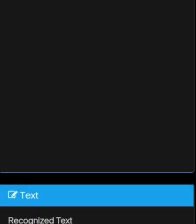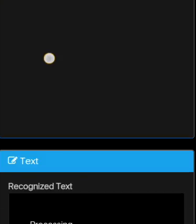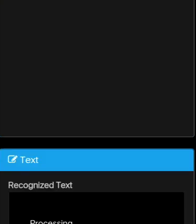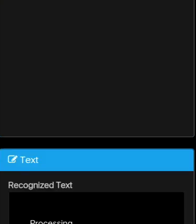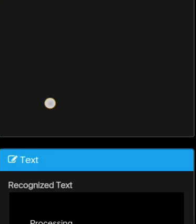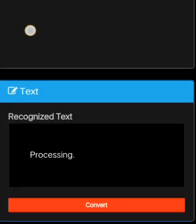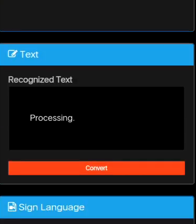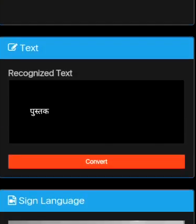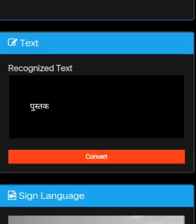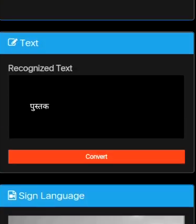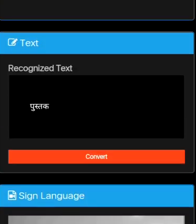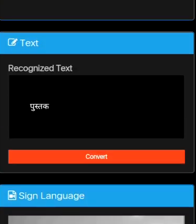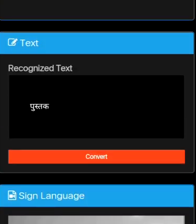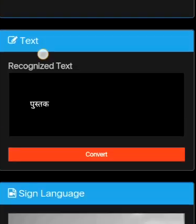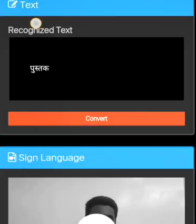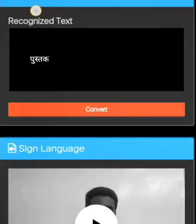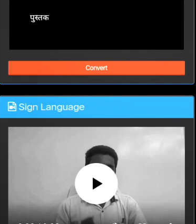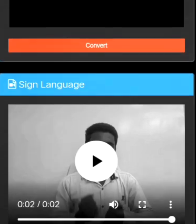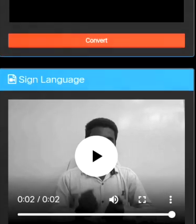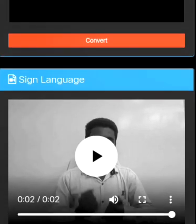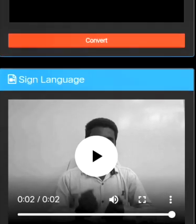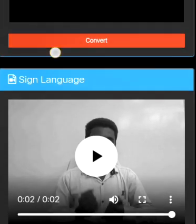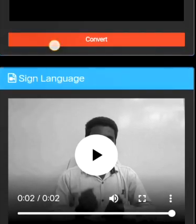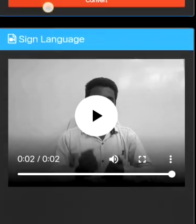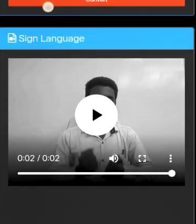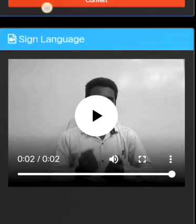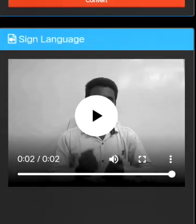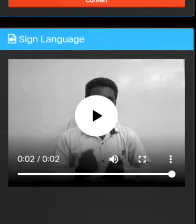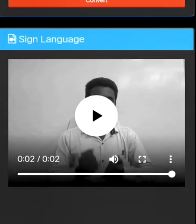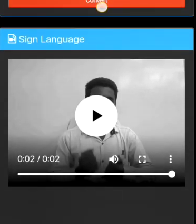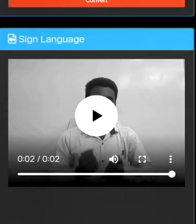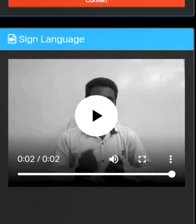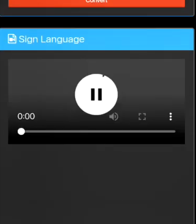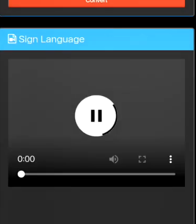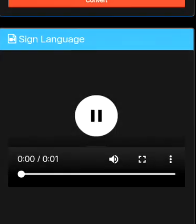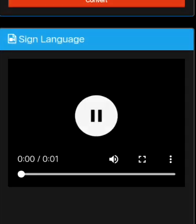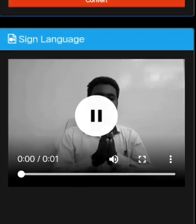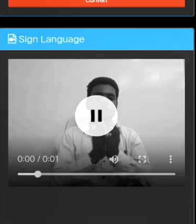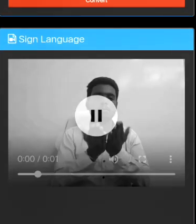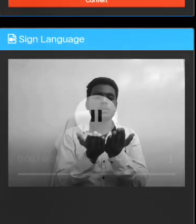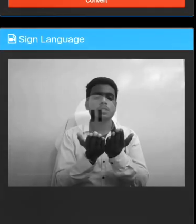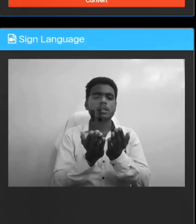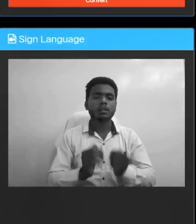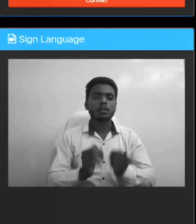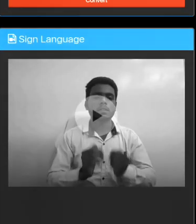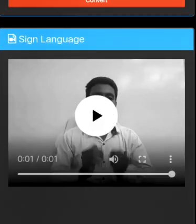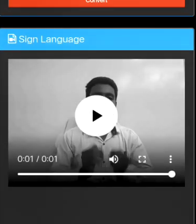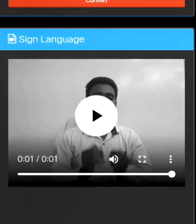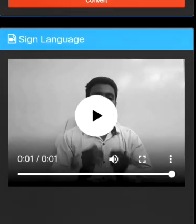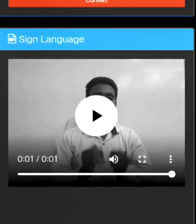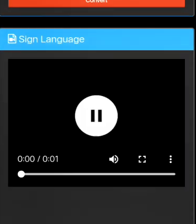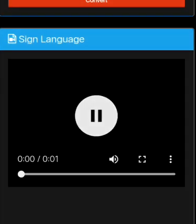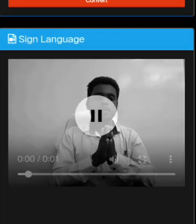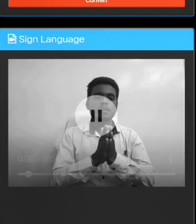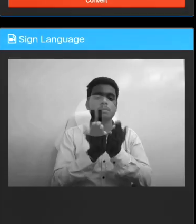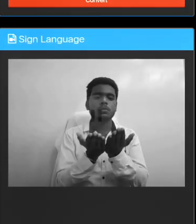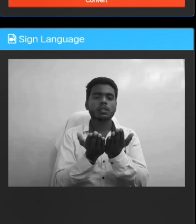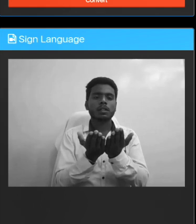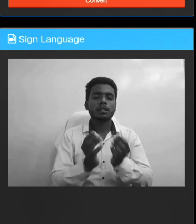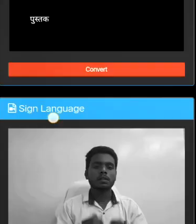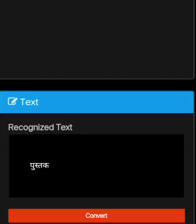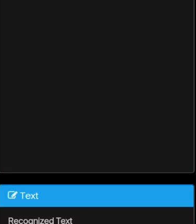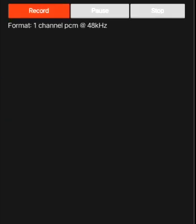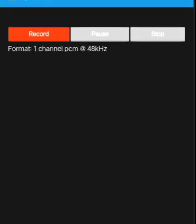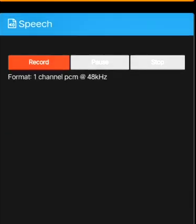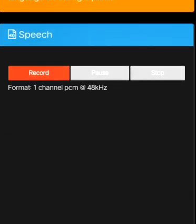मुझे। तो पुस्तक, ये पुस्तक आ गया। तो ये देखिए कन्वर्ट करने पर पुस्तक दिखाएगा। अगला जो है